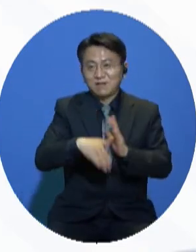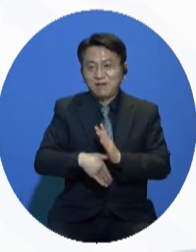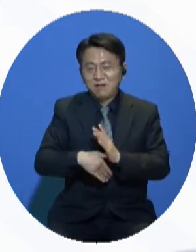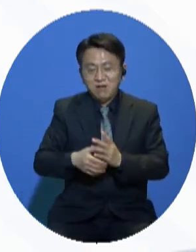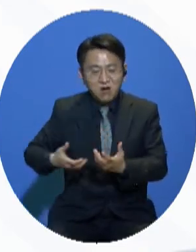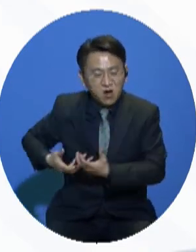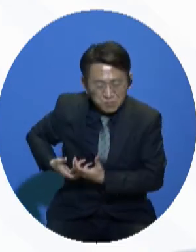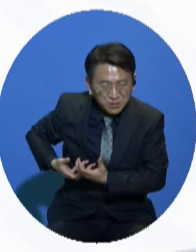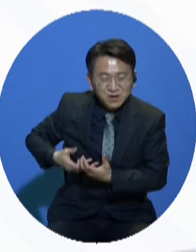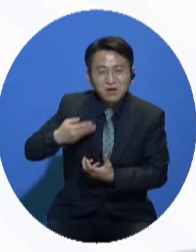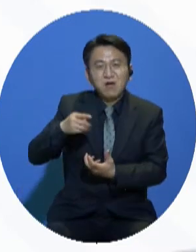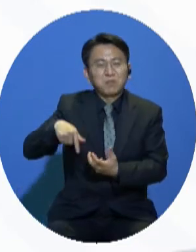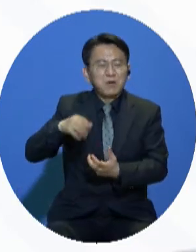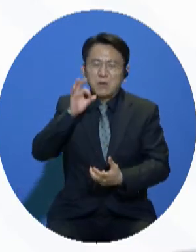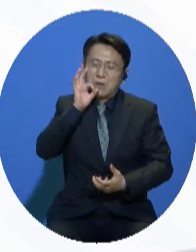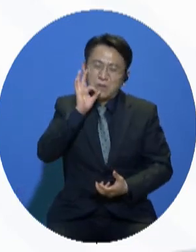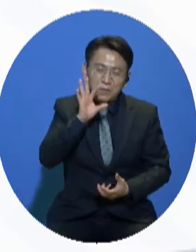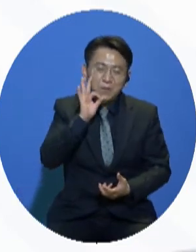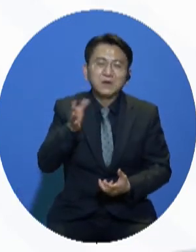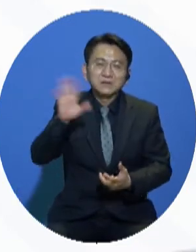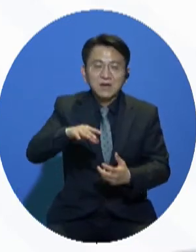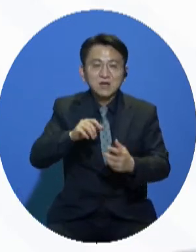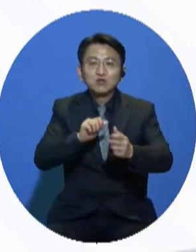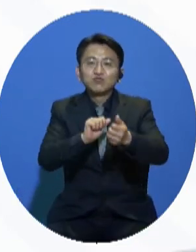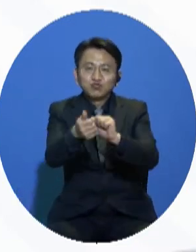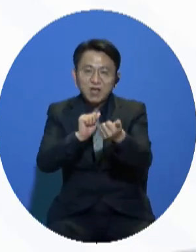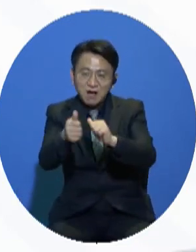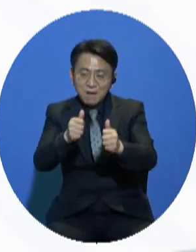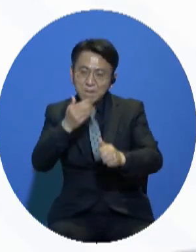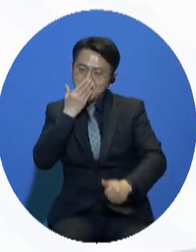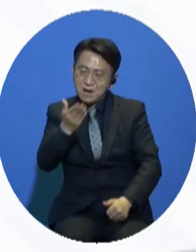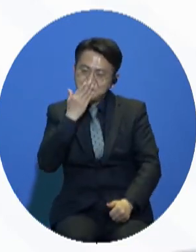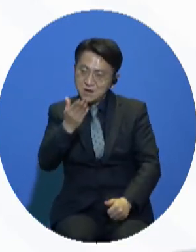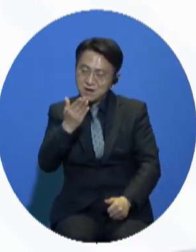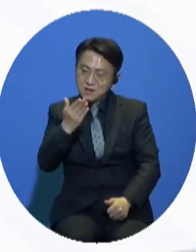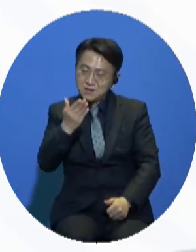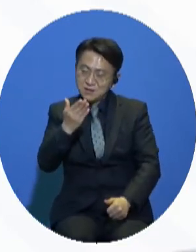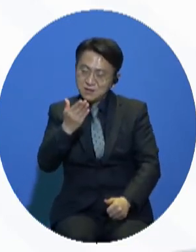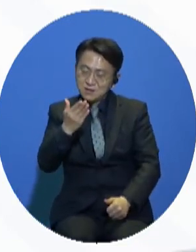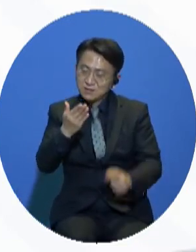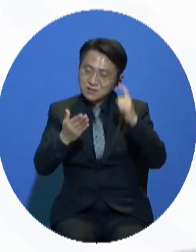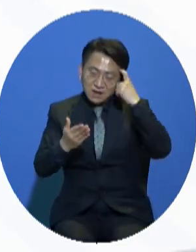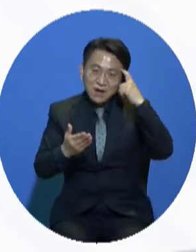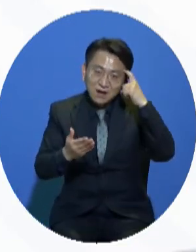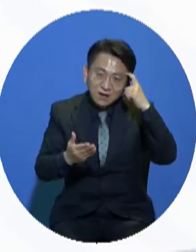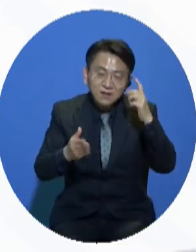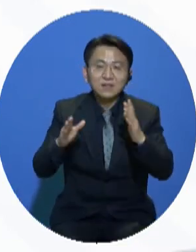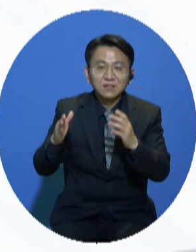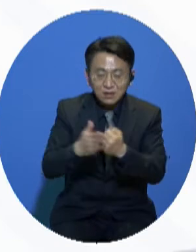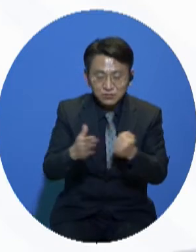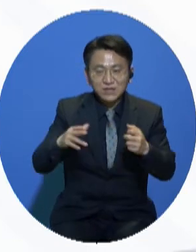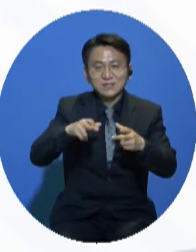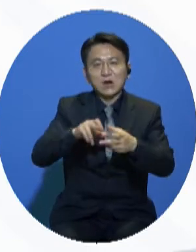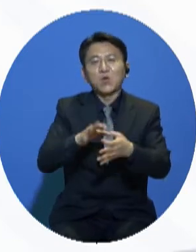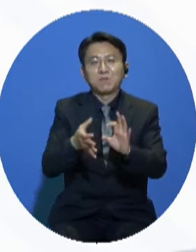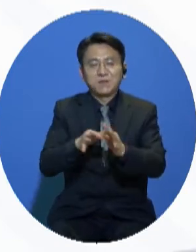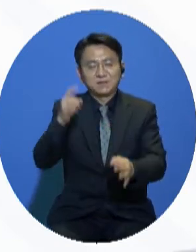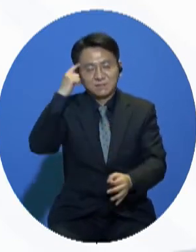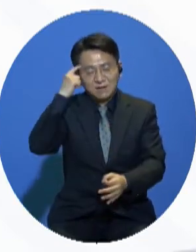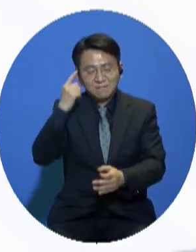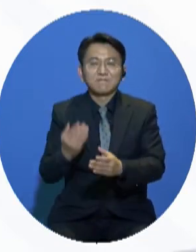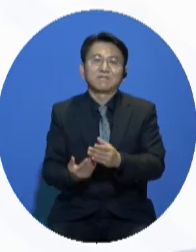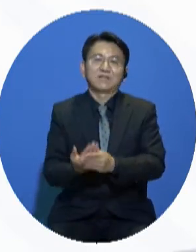럭비는 못하지만 그래도 육상 선수로서는 내가 가능성이 있지 않은가라고 생각하게 됐습니다. 그래서 패럴림픽을 생각하게